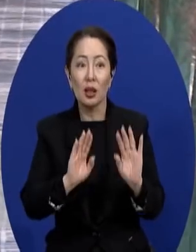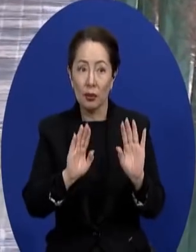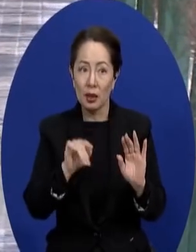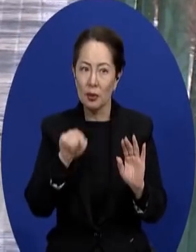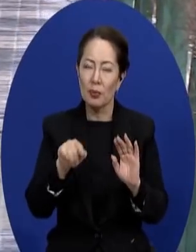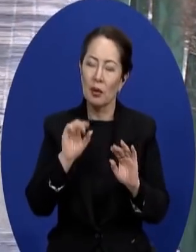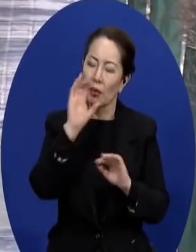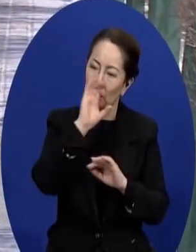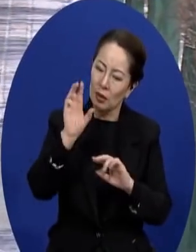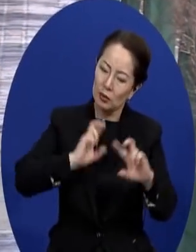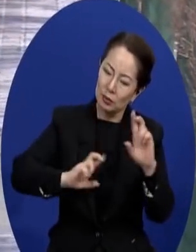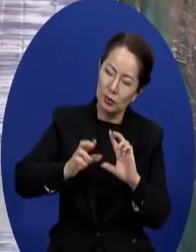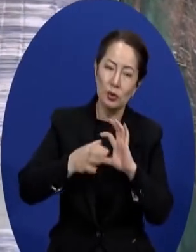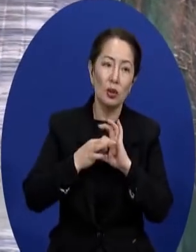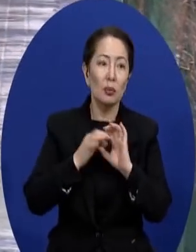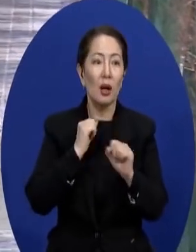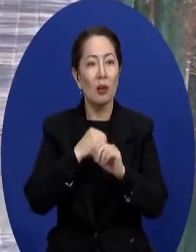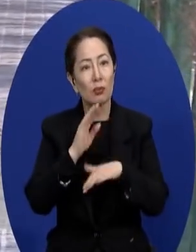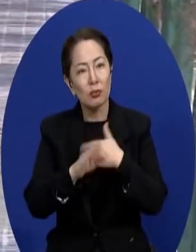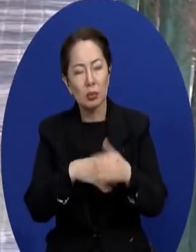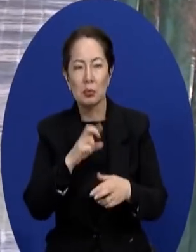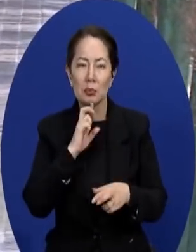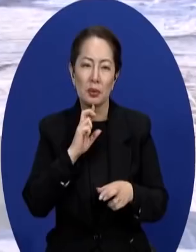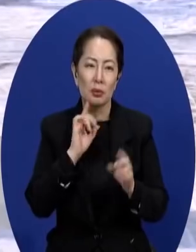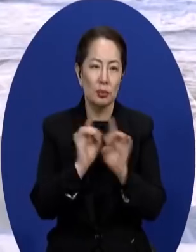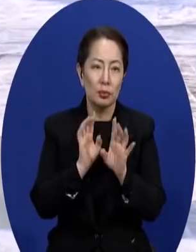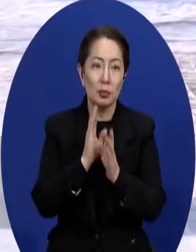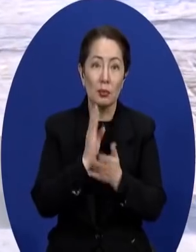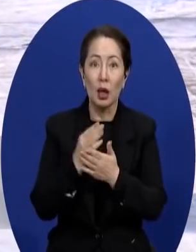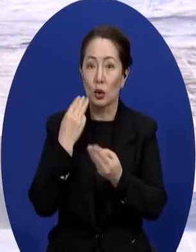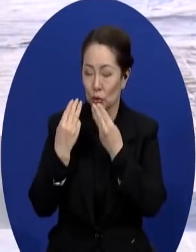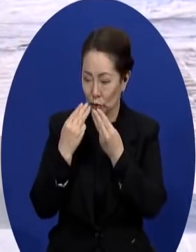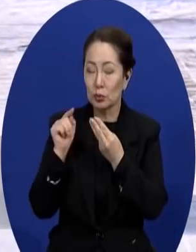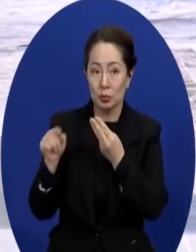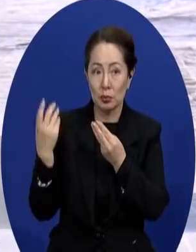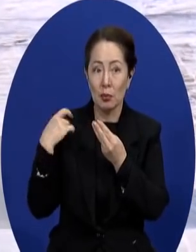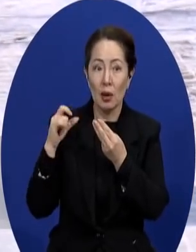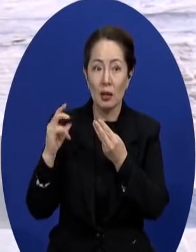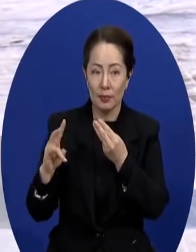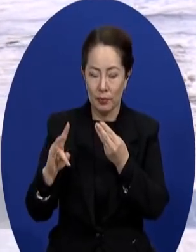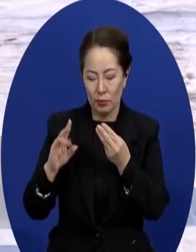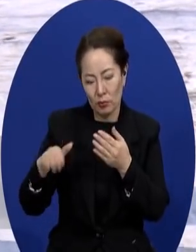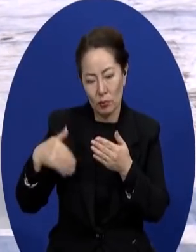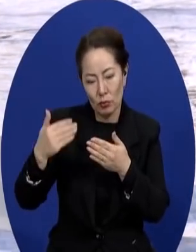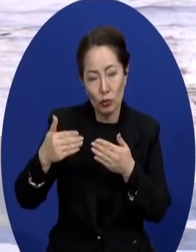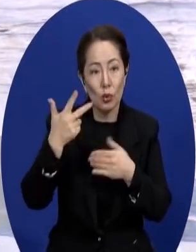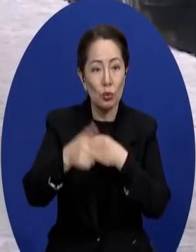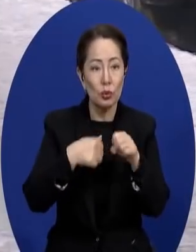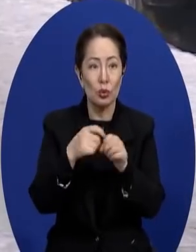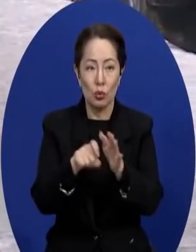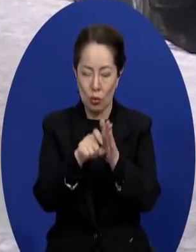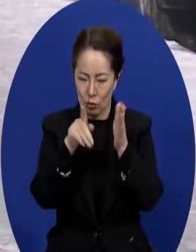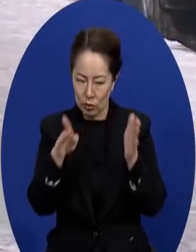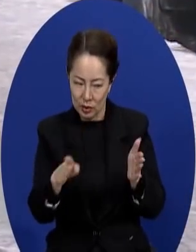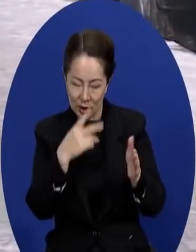нэгж бизнес эрхлэгчдийн хувьд үйл ажиллагаанд нь хүндрэл чирэгдэл учруулдаг тухай шүүмжил байдаг юм. Харин тэгвэл ойрын 3 жилд шалгалт нэрийдлэр